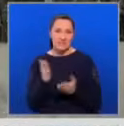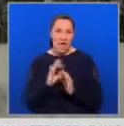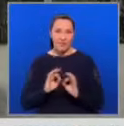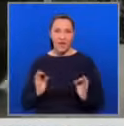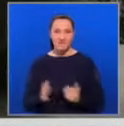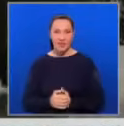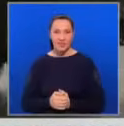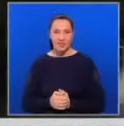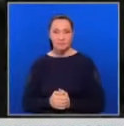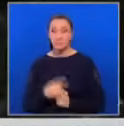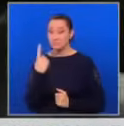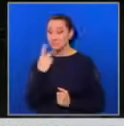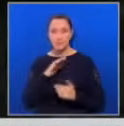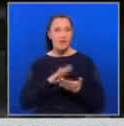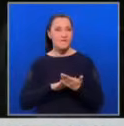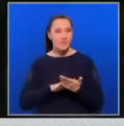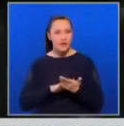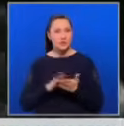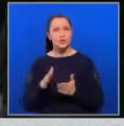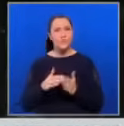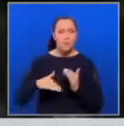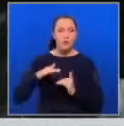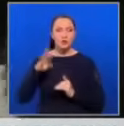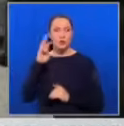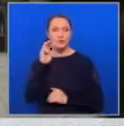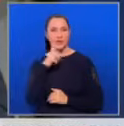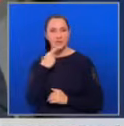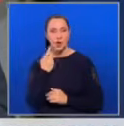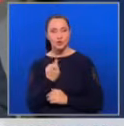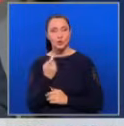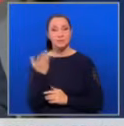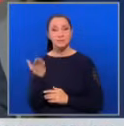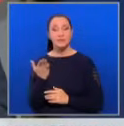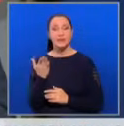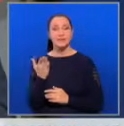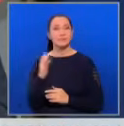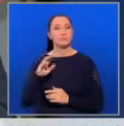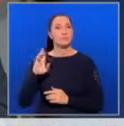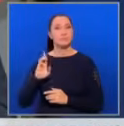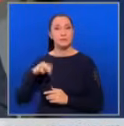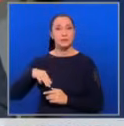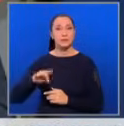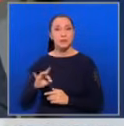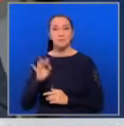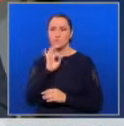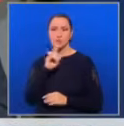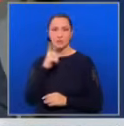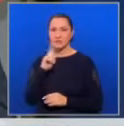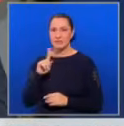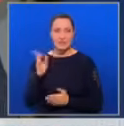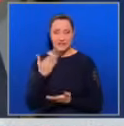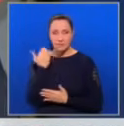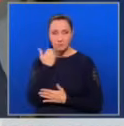адекватни самият факт че повече от 30 години тези бронетранспортьори никога не са